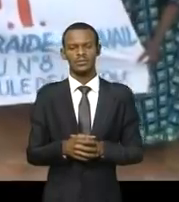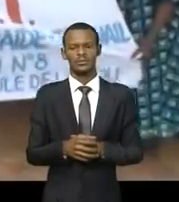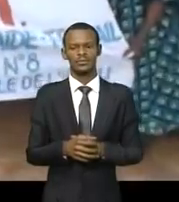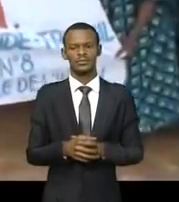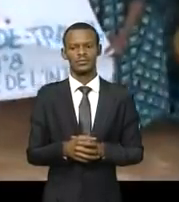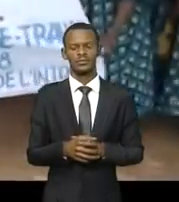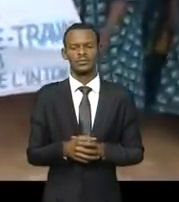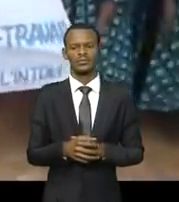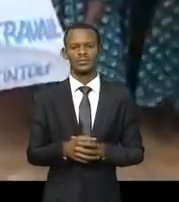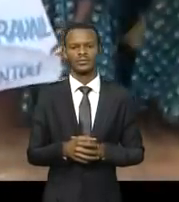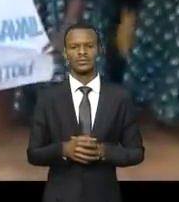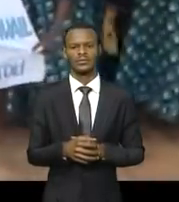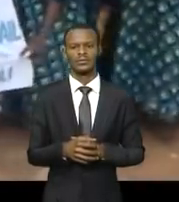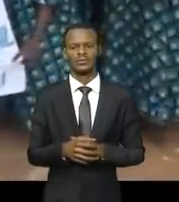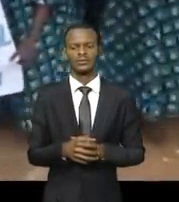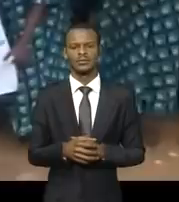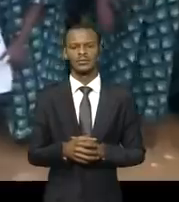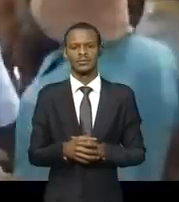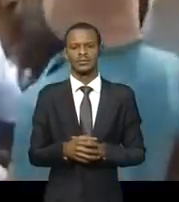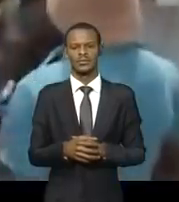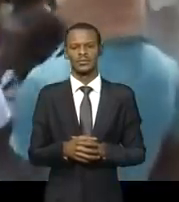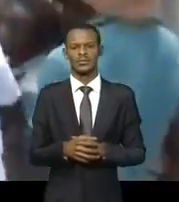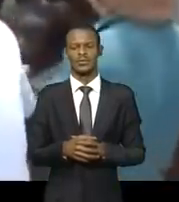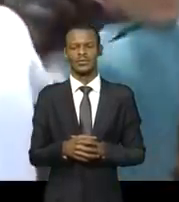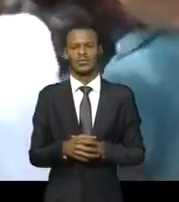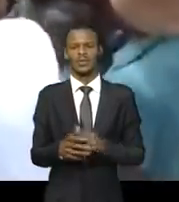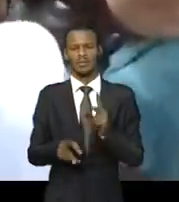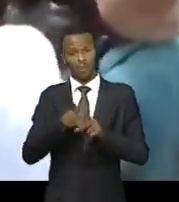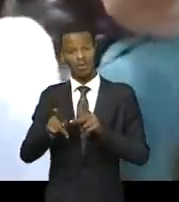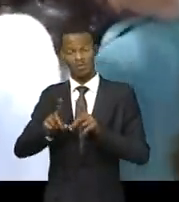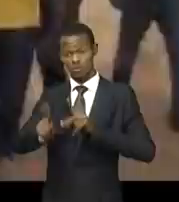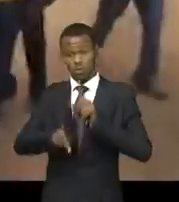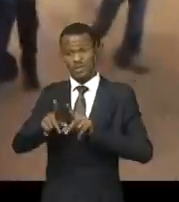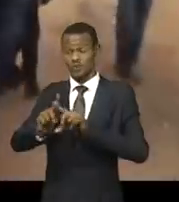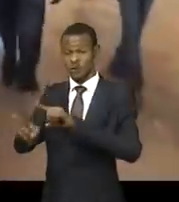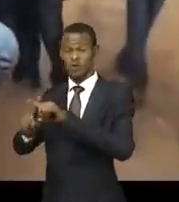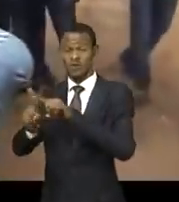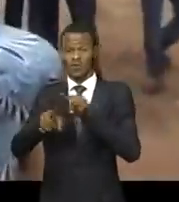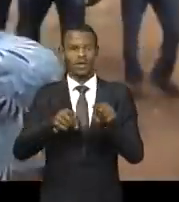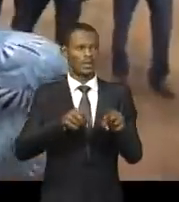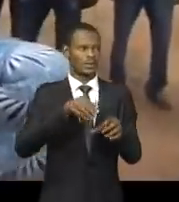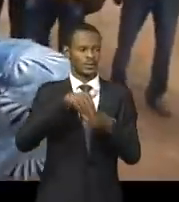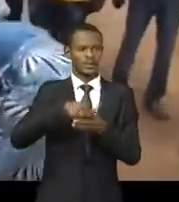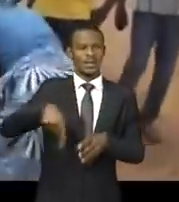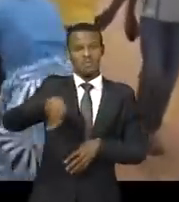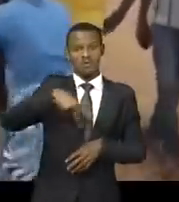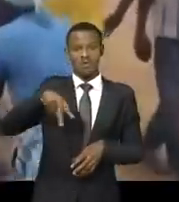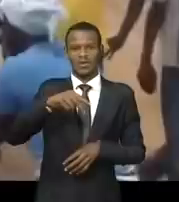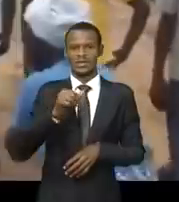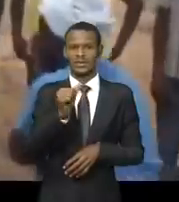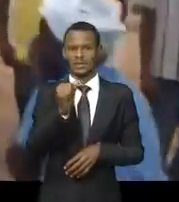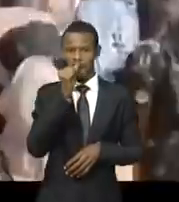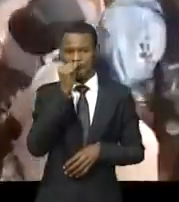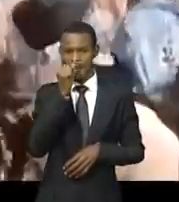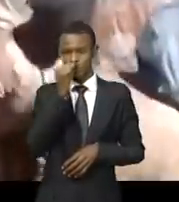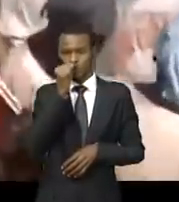Forces vives et notables de la cité de Nioki et du territoire de Koutou en général dans la province du Maïndombe se rangent désormais derrière le chef de l'État et promettent